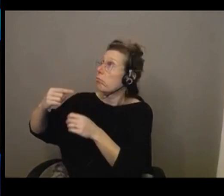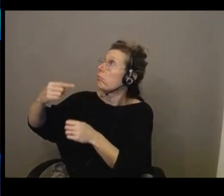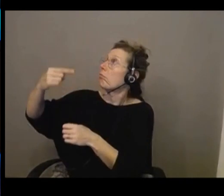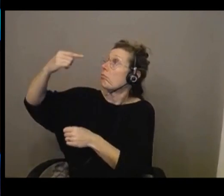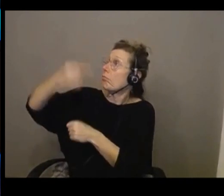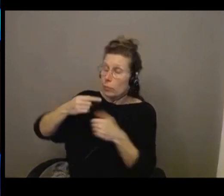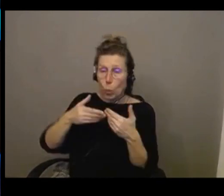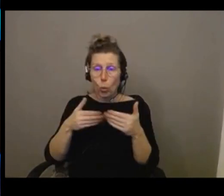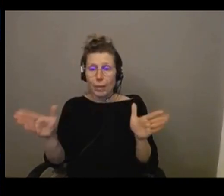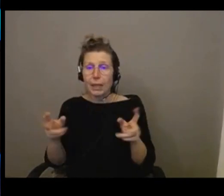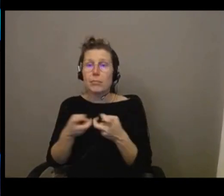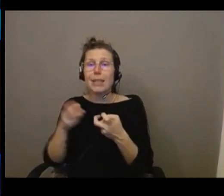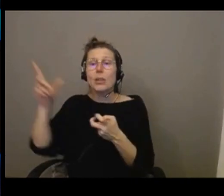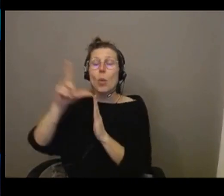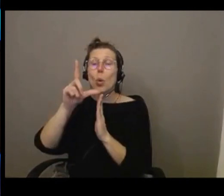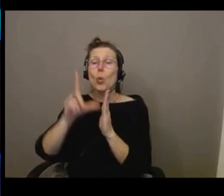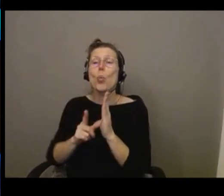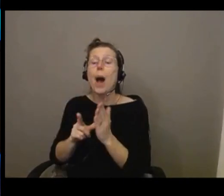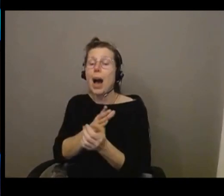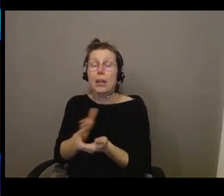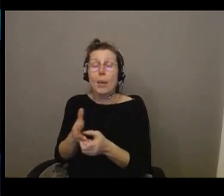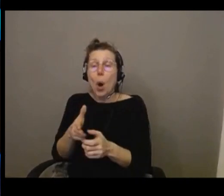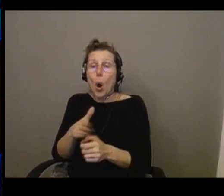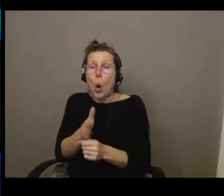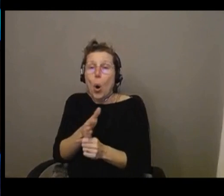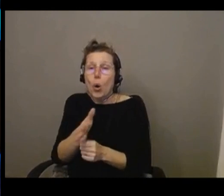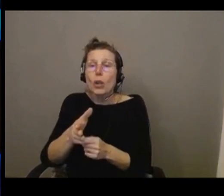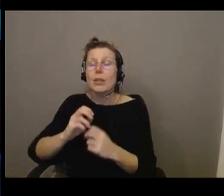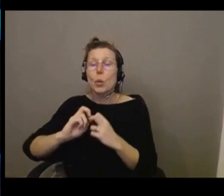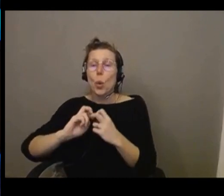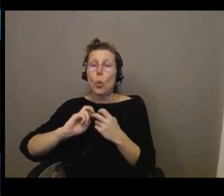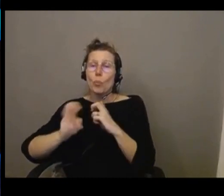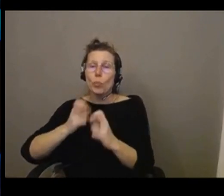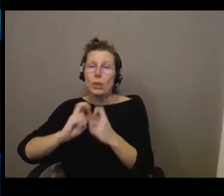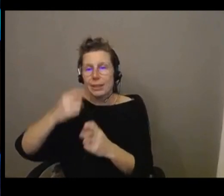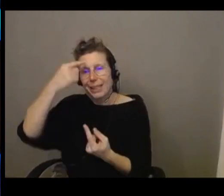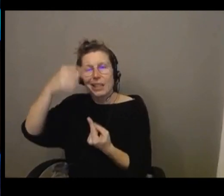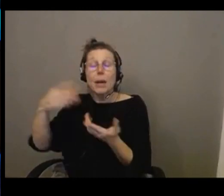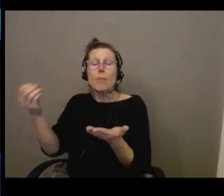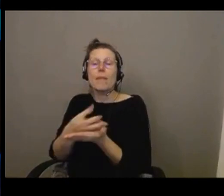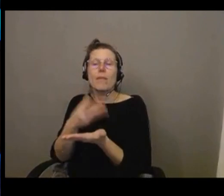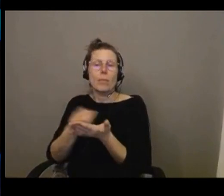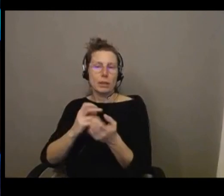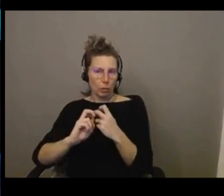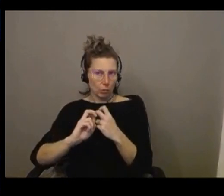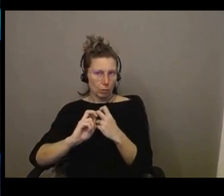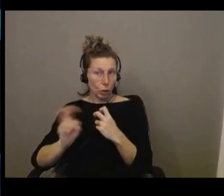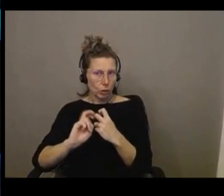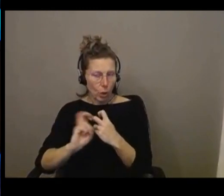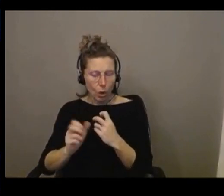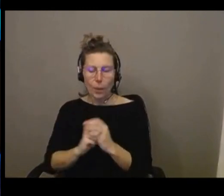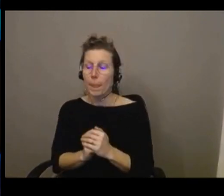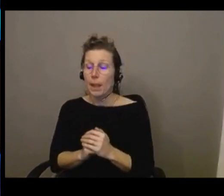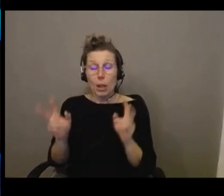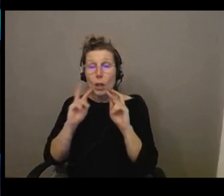loi d'orientation des mobilités pour les données transport. Et en général, on peut les trouver.